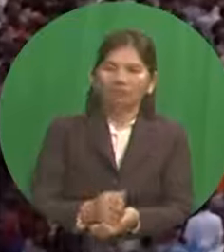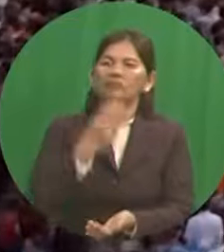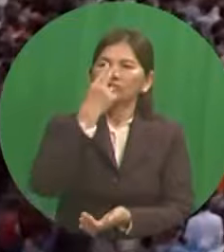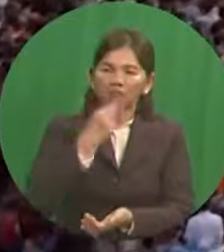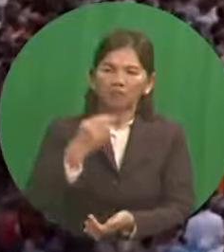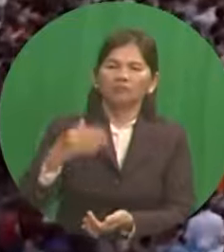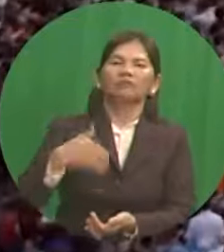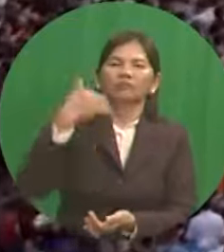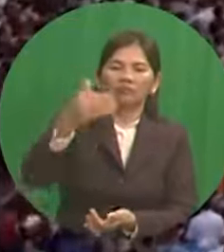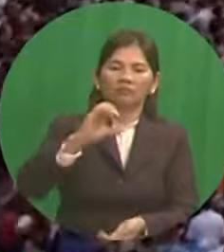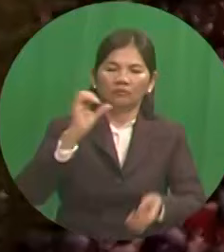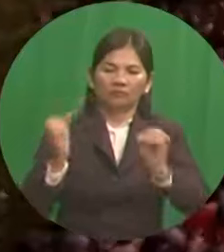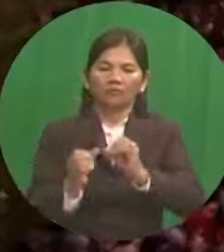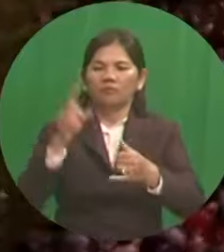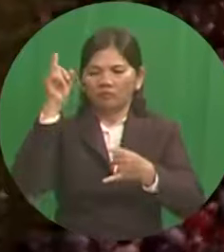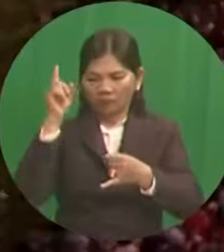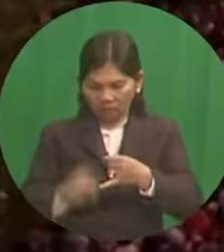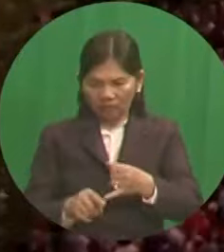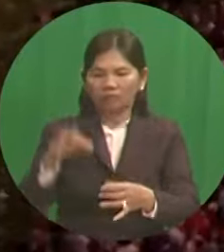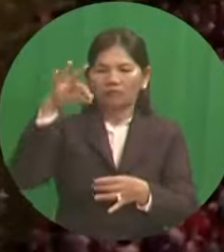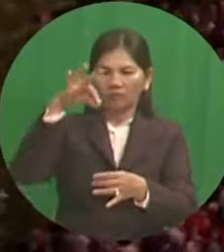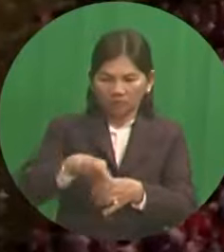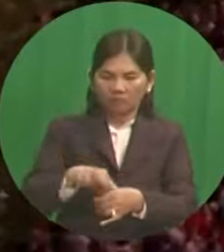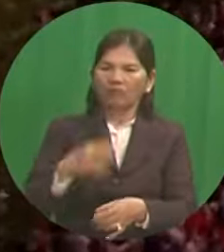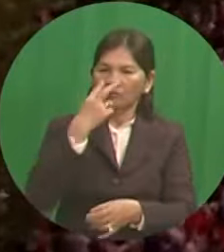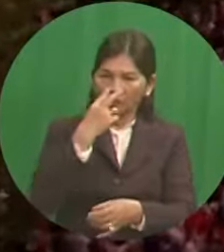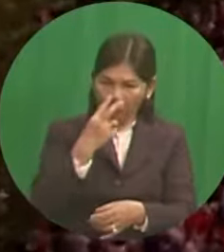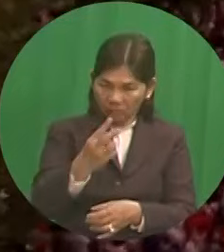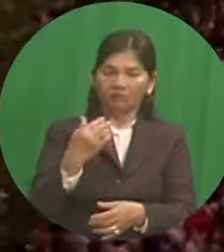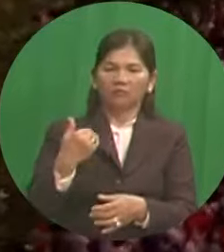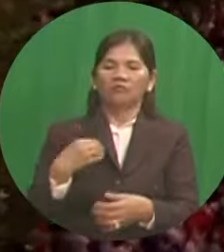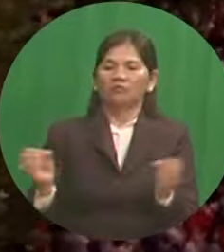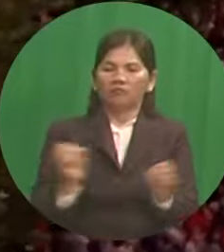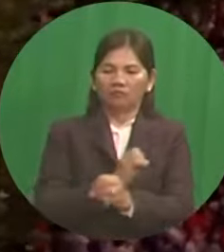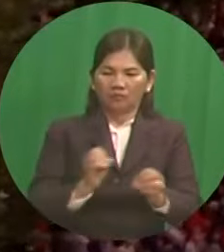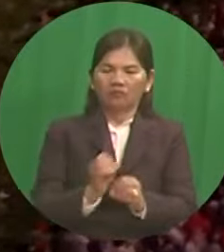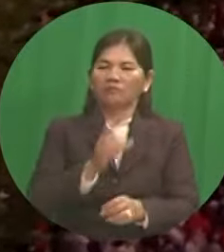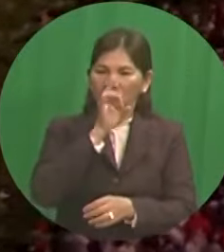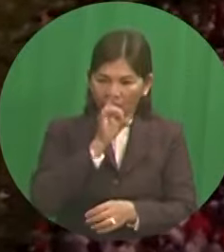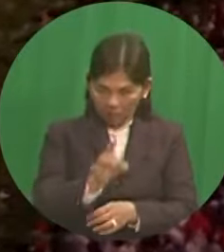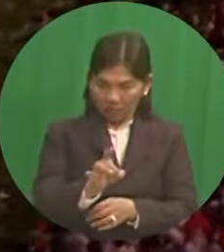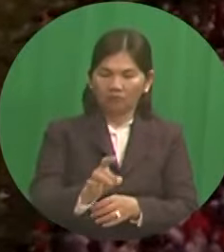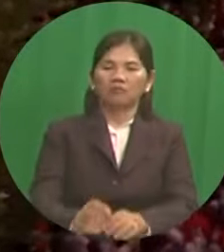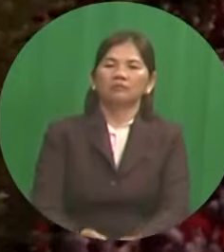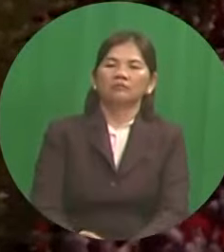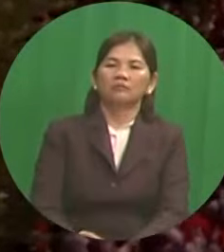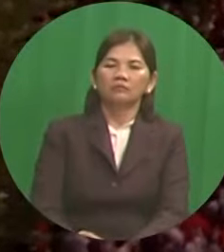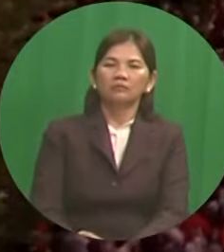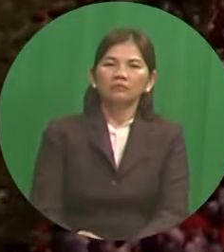ត្យក្រោយនេះគឺជាលទ្ធផលចុងក្រោយនៃការបោះឆ្នោតដែលគេមើលឃើញថានៅតែគ្មានភាពប្រាកដប្រជា